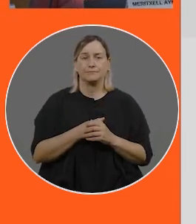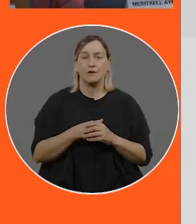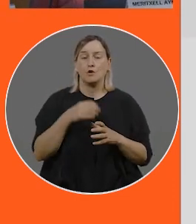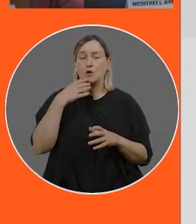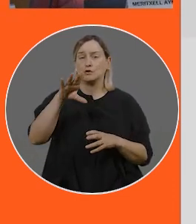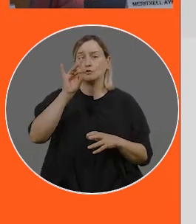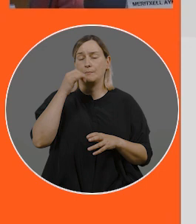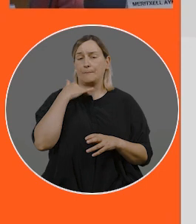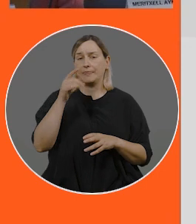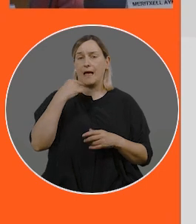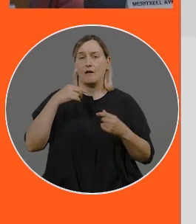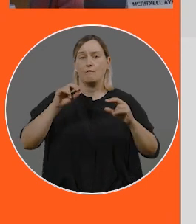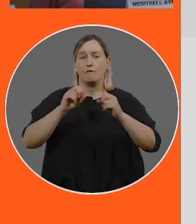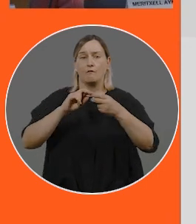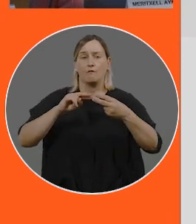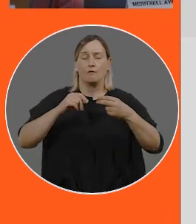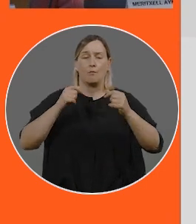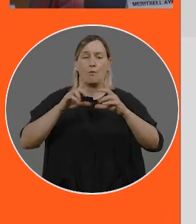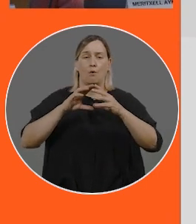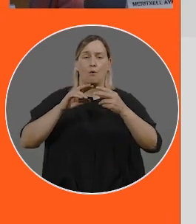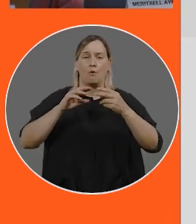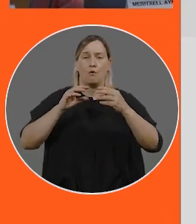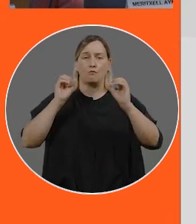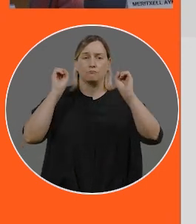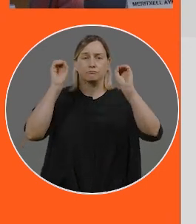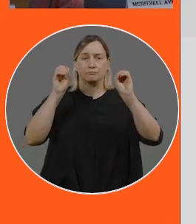formulari que...